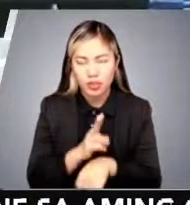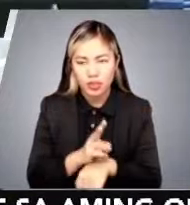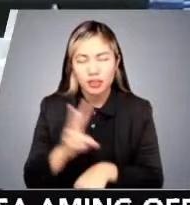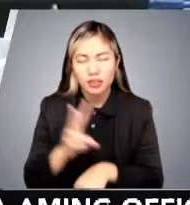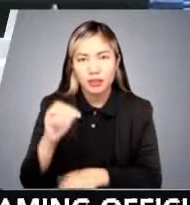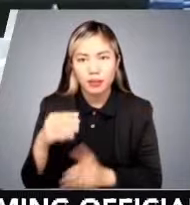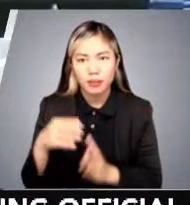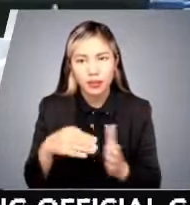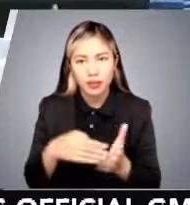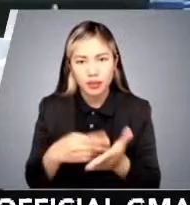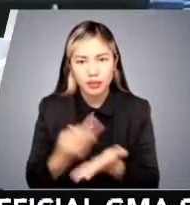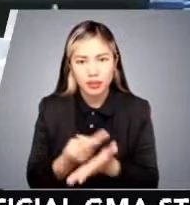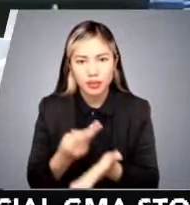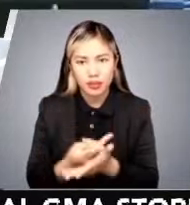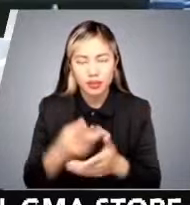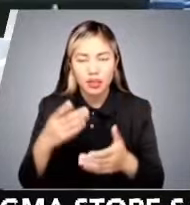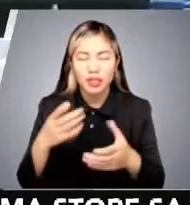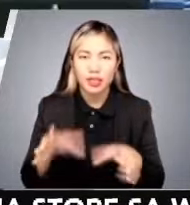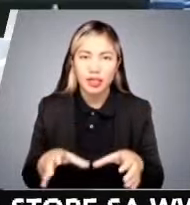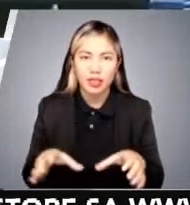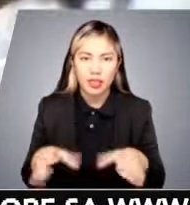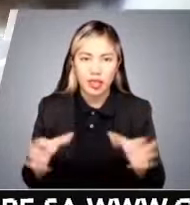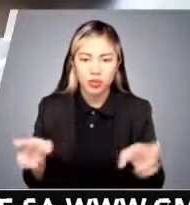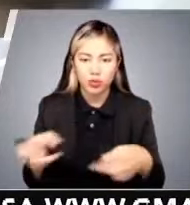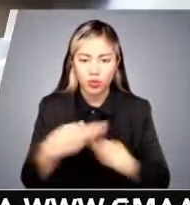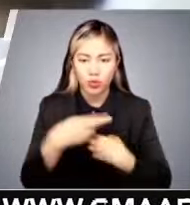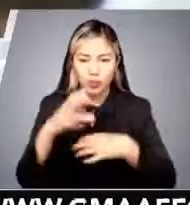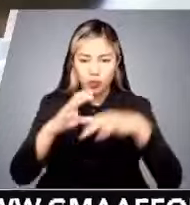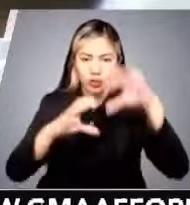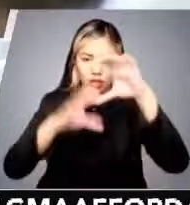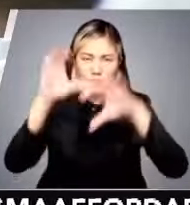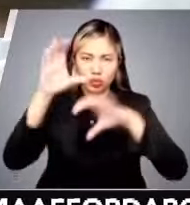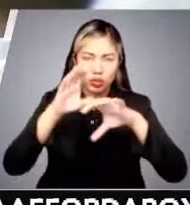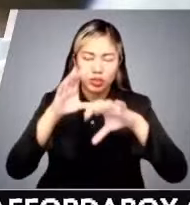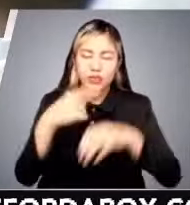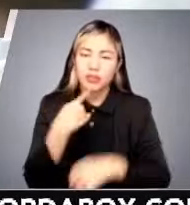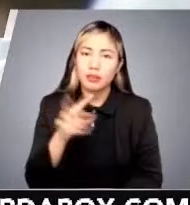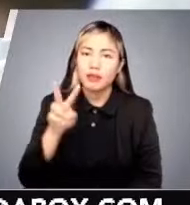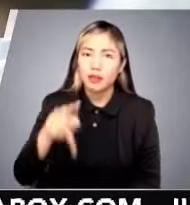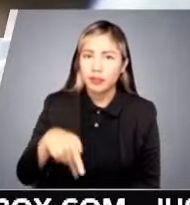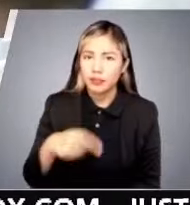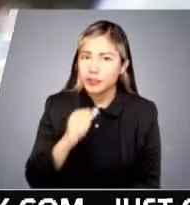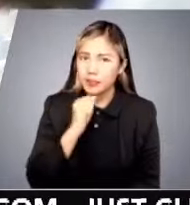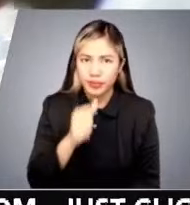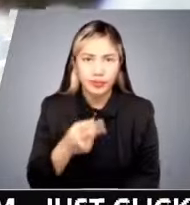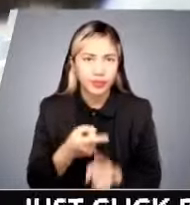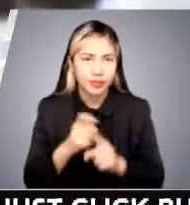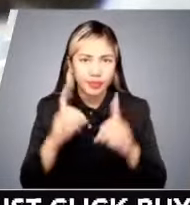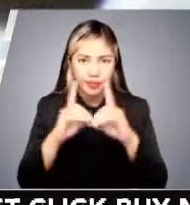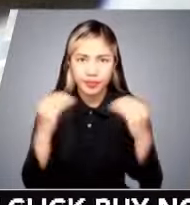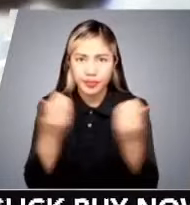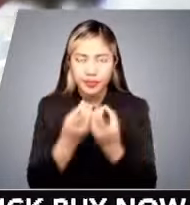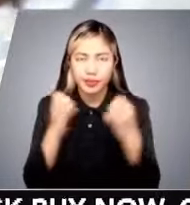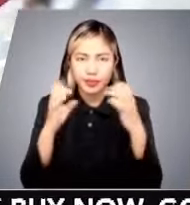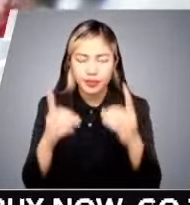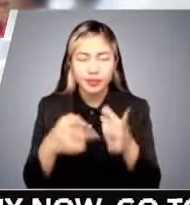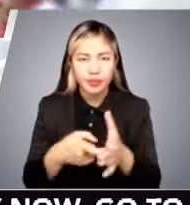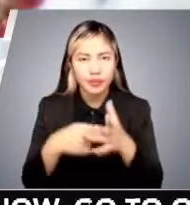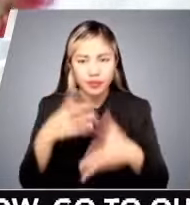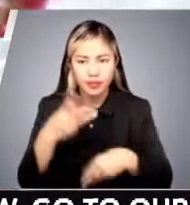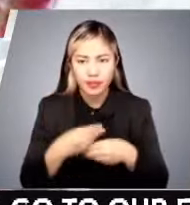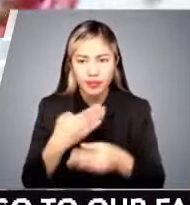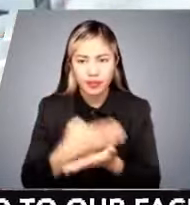classroom construction. Paglilinaw ng Bise, hindi raw galing sa DepEd ang dagdag budget. Wala pang pahayag si Nako